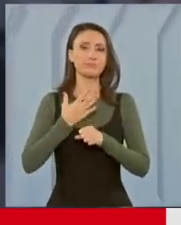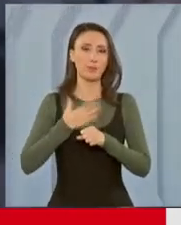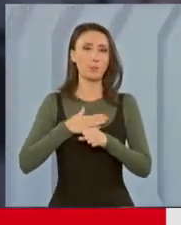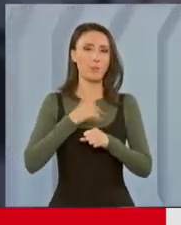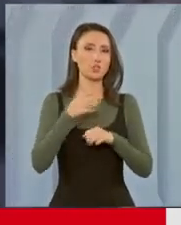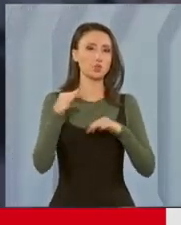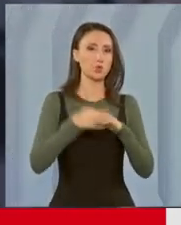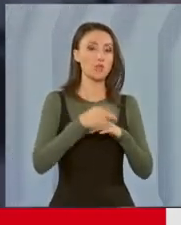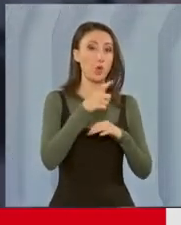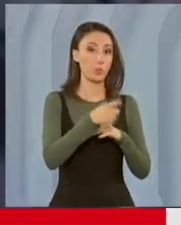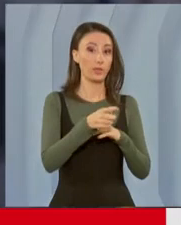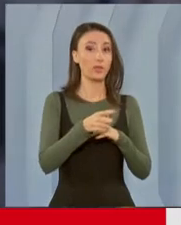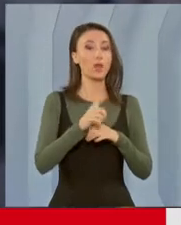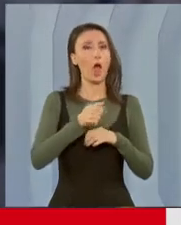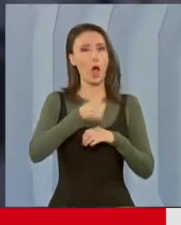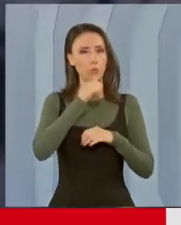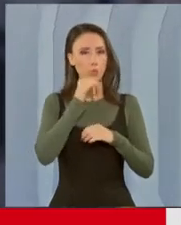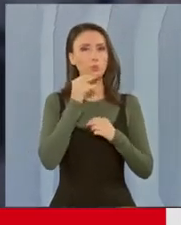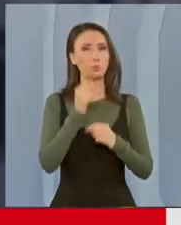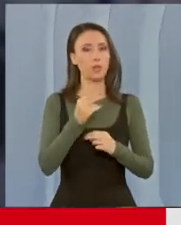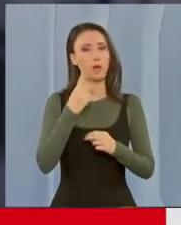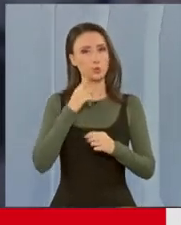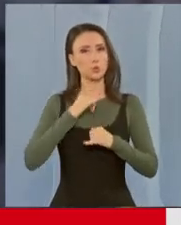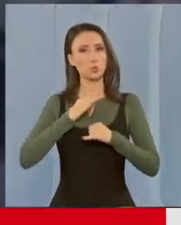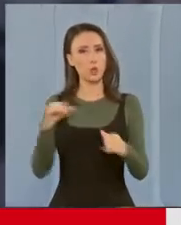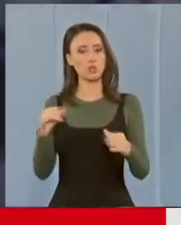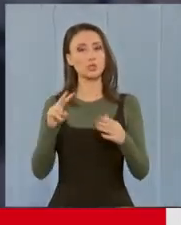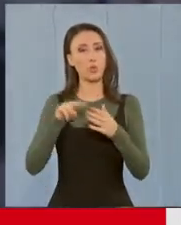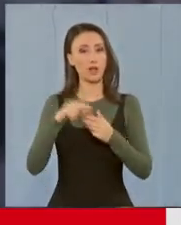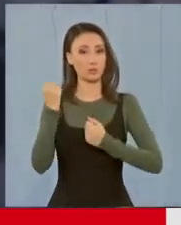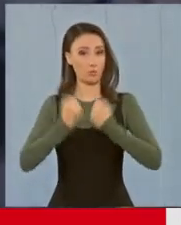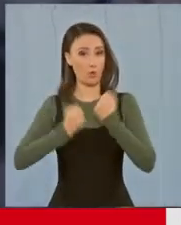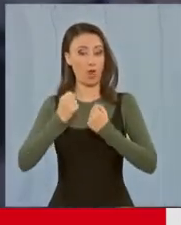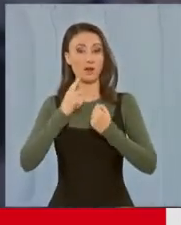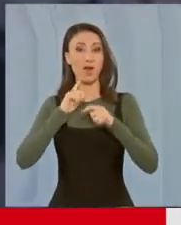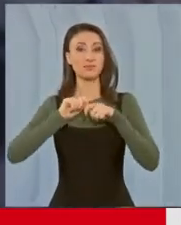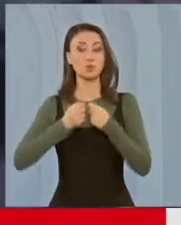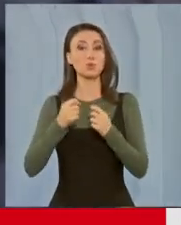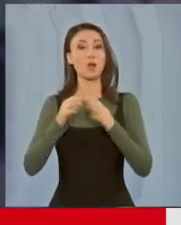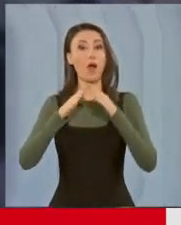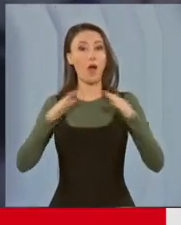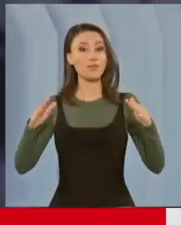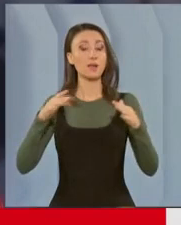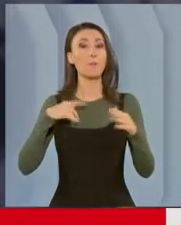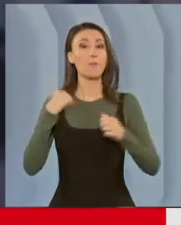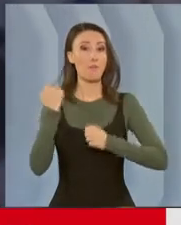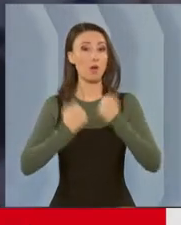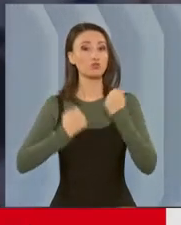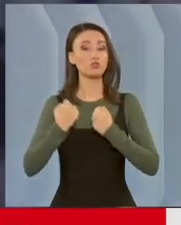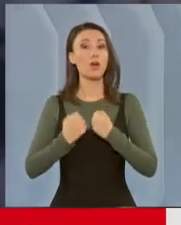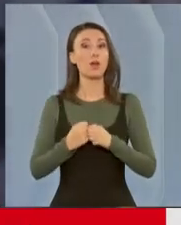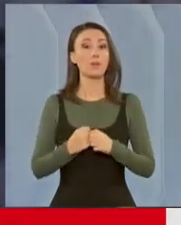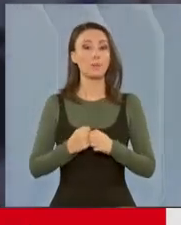sale După ce a p bine și a prins curaj individul s a urcat la volanul buldozerului și a distrus casa și mașina vecinului